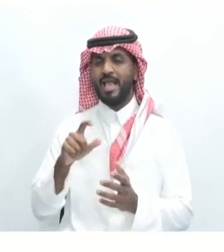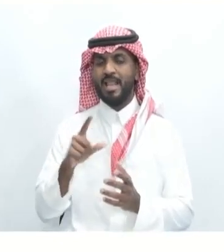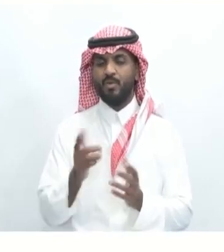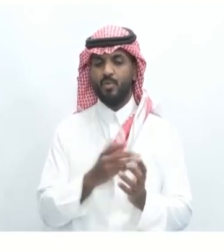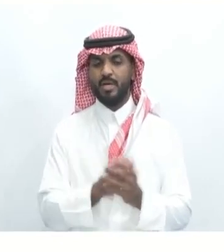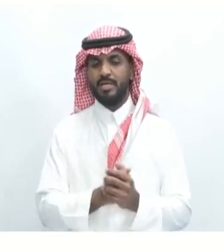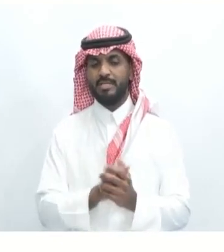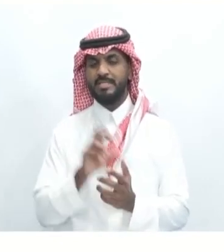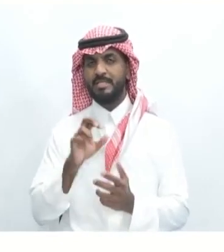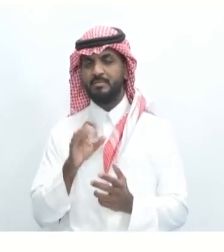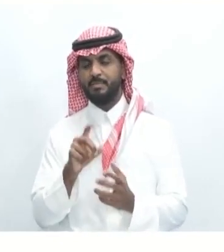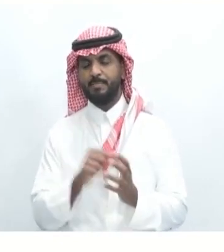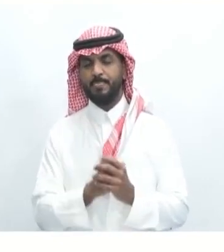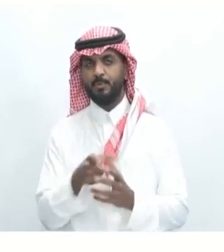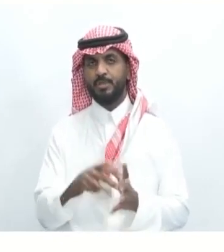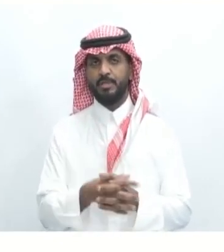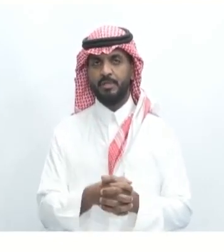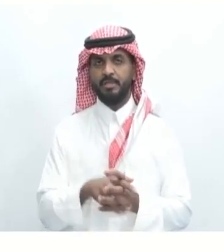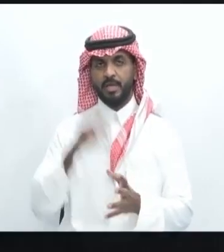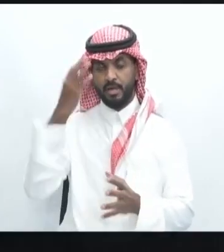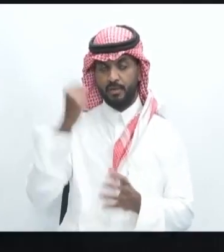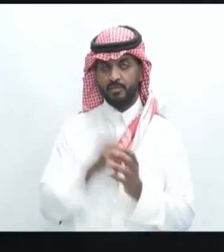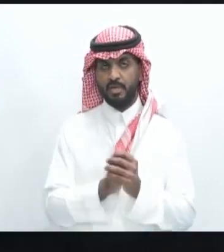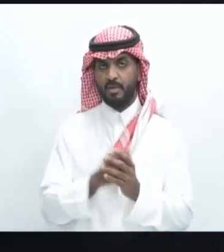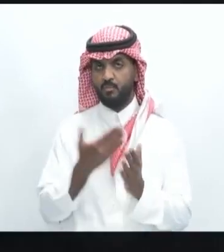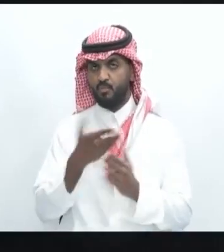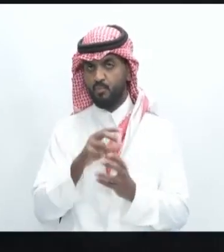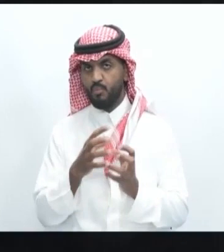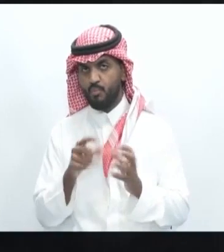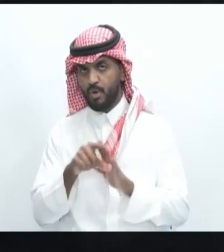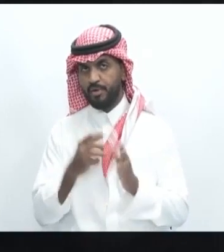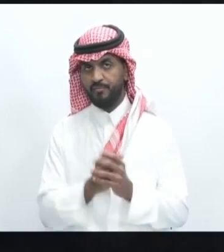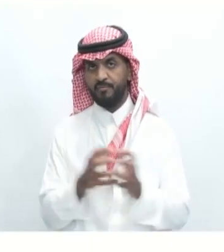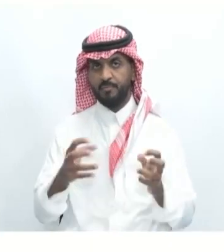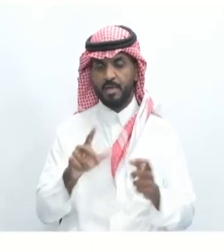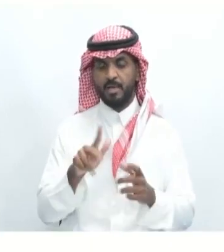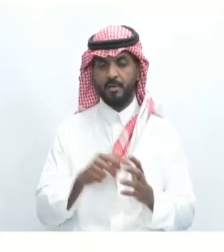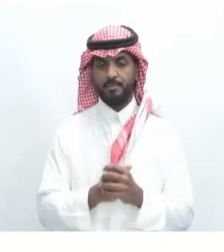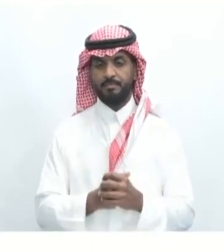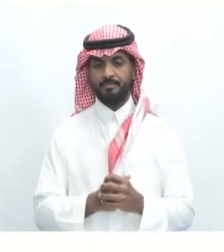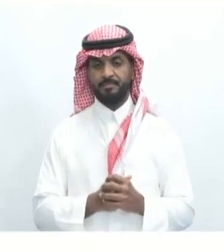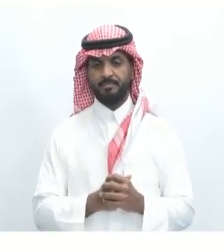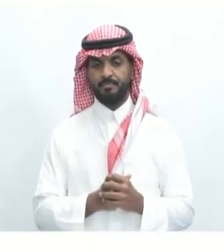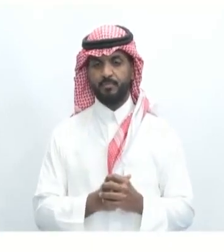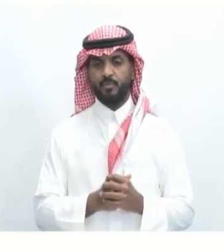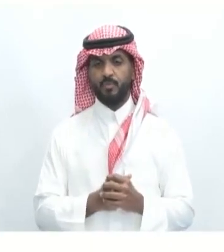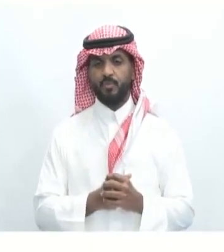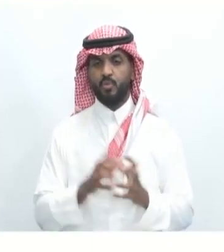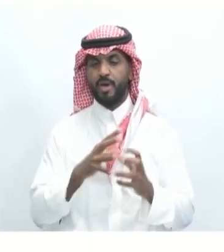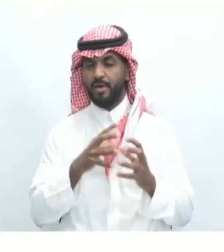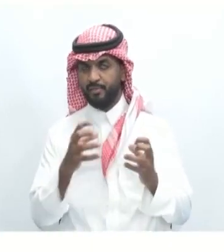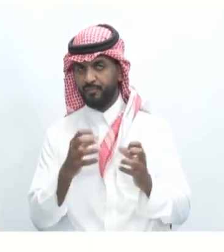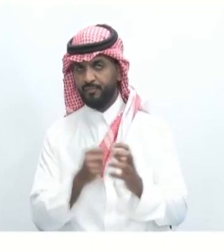وزمزم اذا هنا تعرفنا على الماذا المعرف بال والعلم اعرف